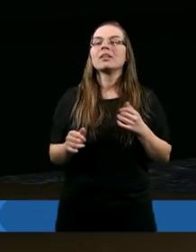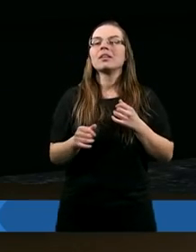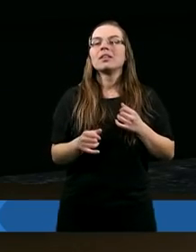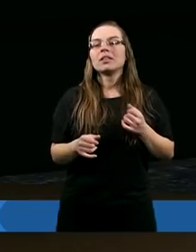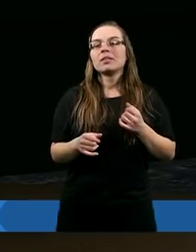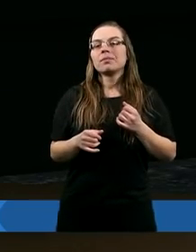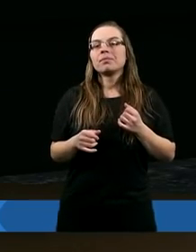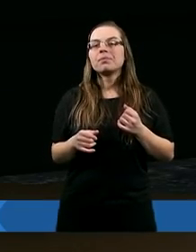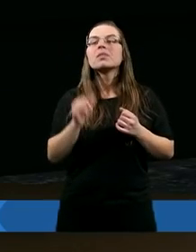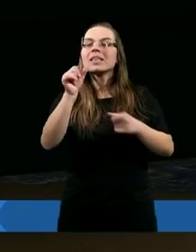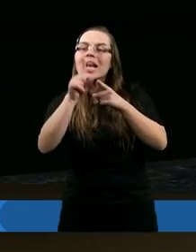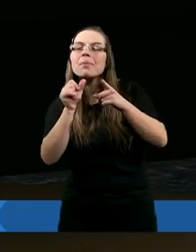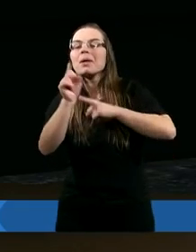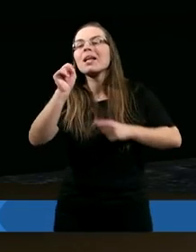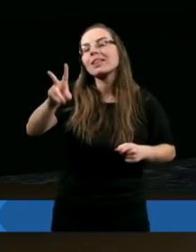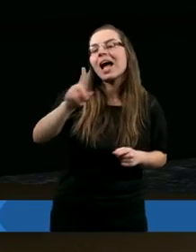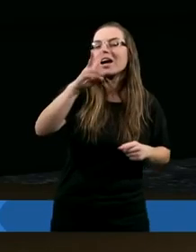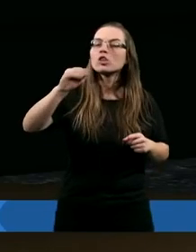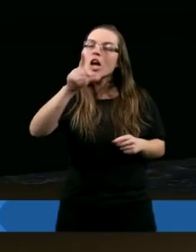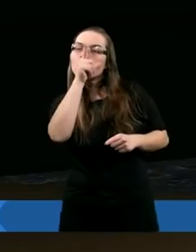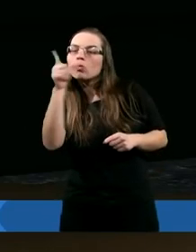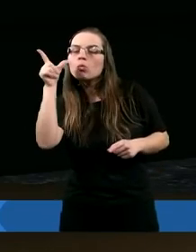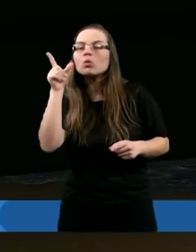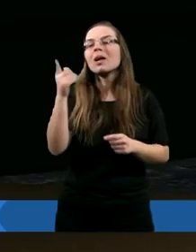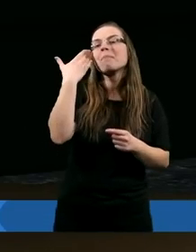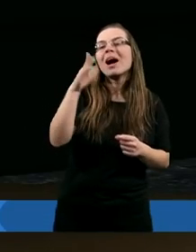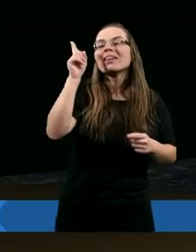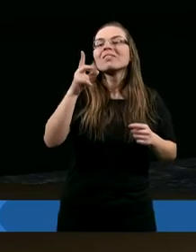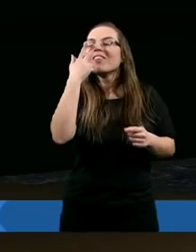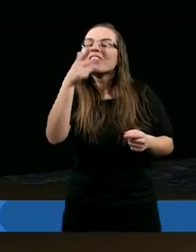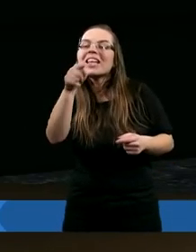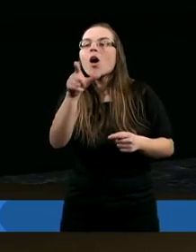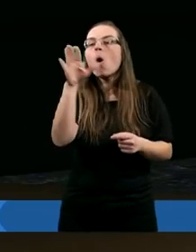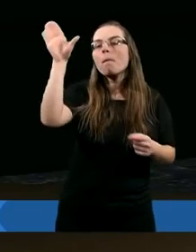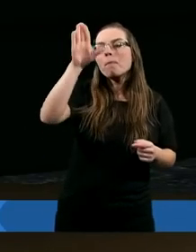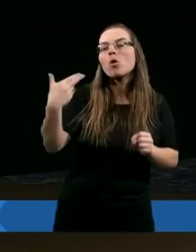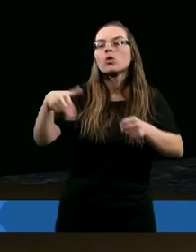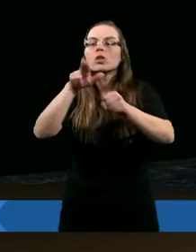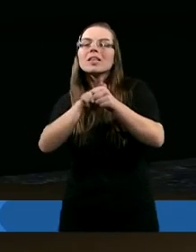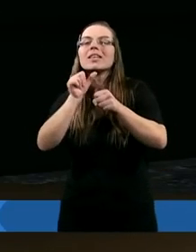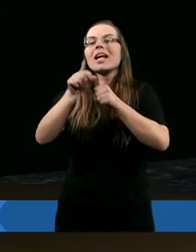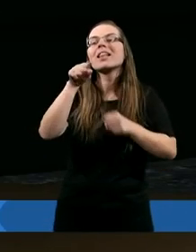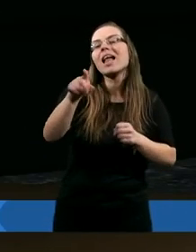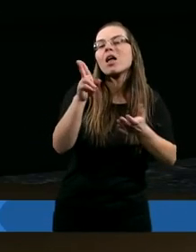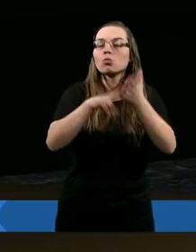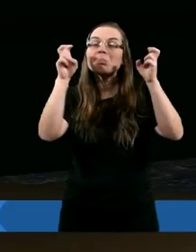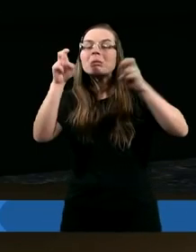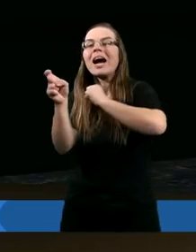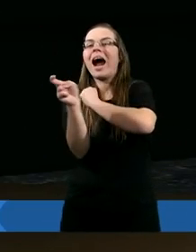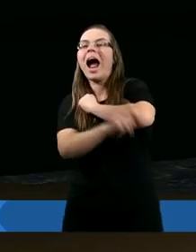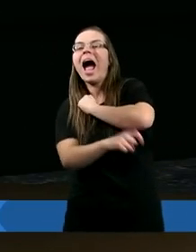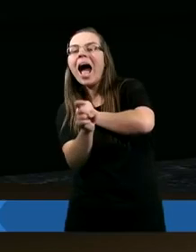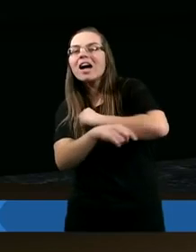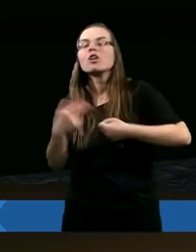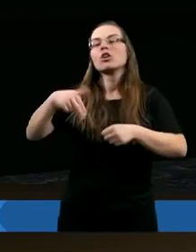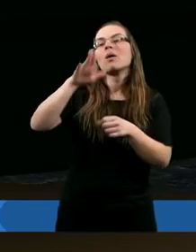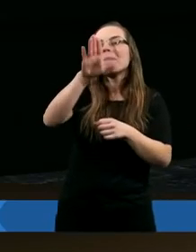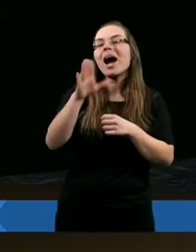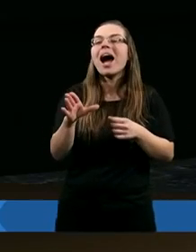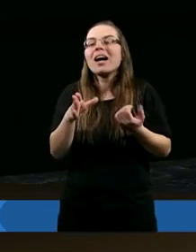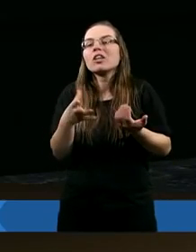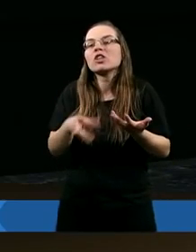tyle czasami jest tak, że ludzie za bardzo widzą tego Boga, który jest ten, który karze, który jest właśnie nader